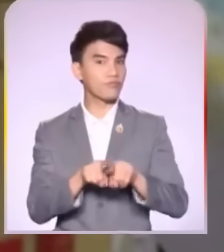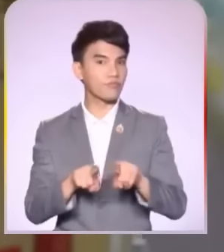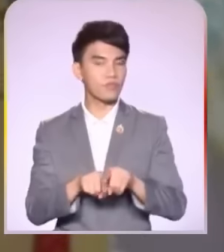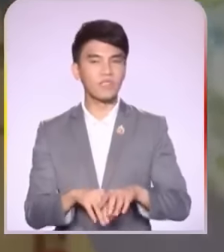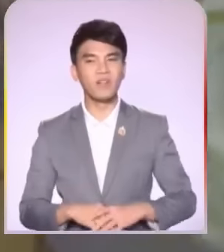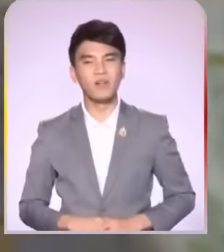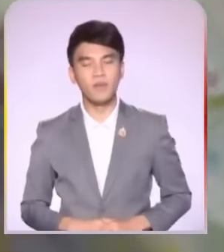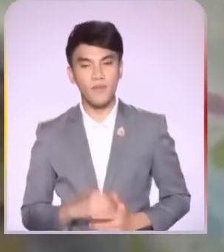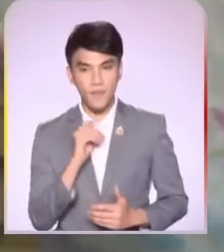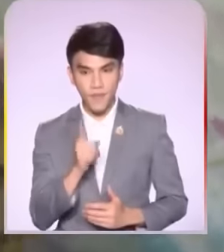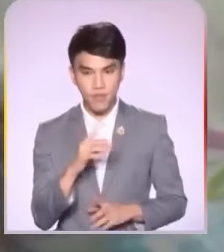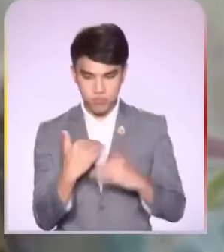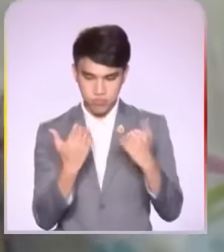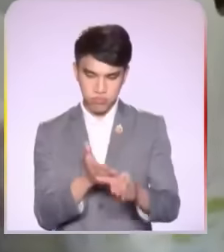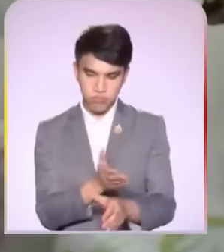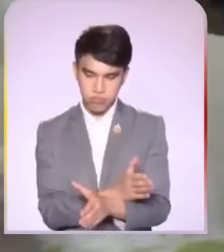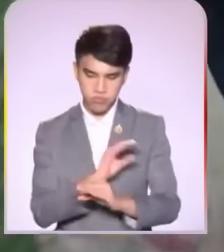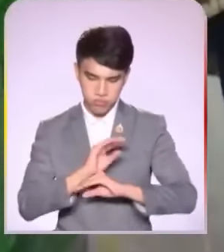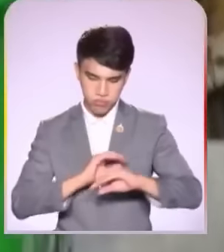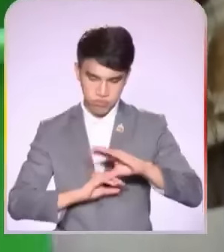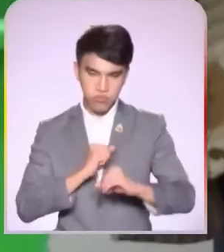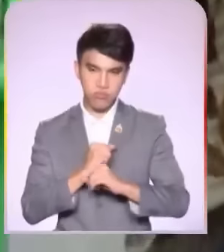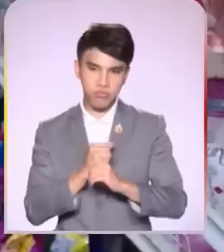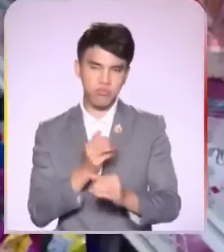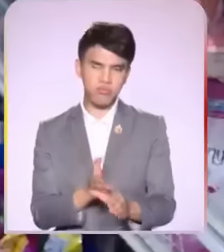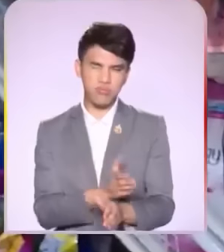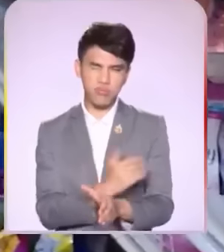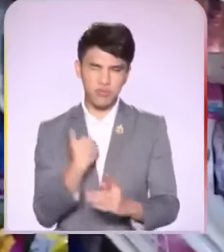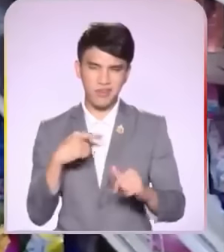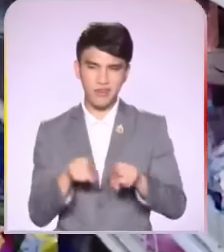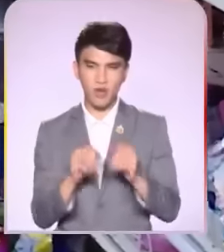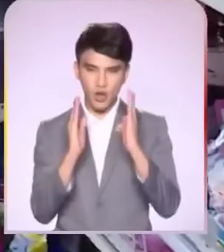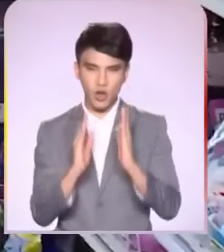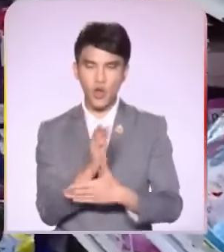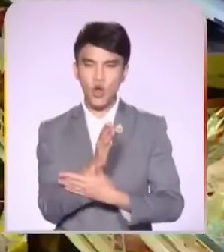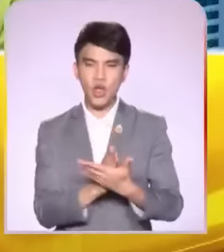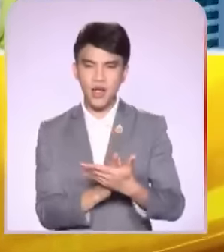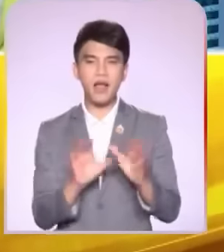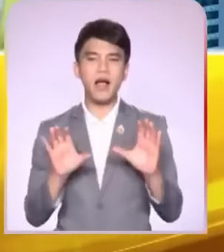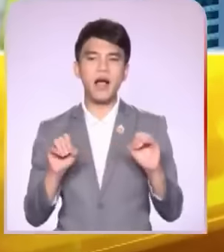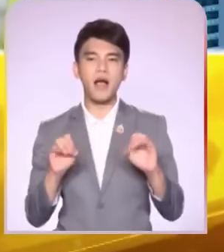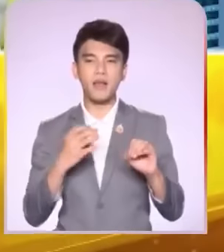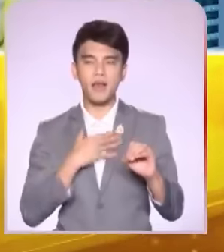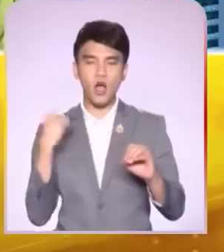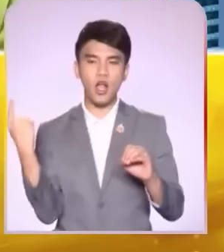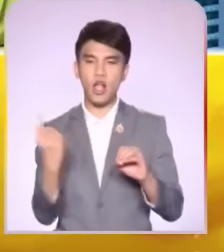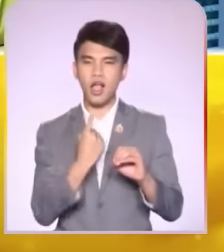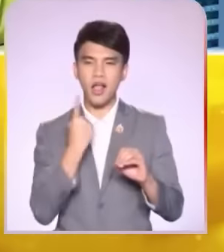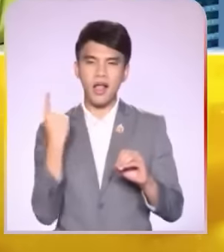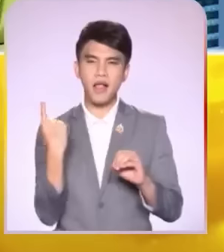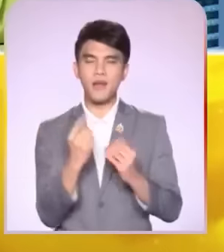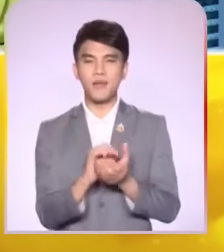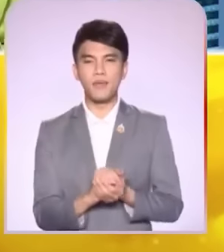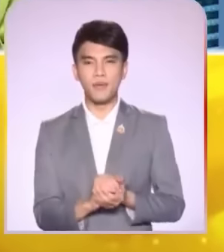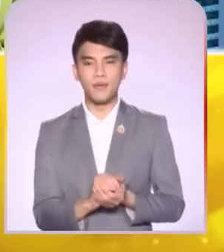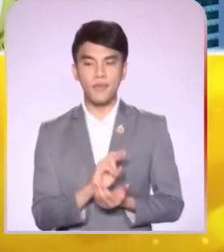โอ้โหจริงๆอะที่ผ่านมาโครงการยอดฮิตก่อนหน้านี้เนี่ยคนละครึ่งก็ดีเราเที่ยวด้วยกันก็ดี